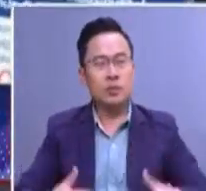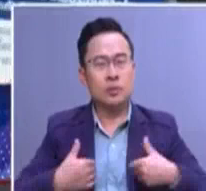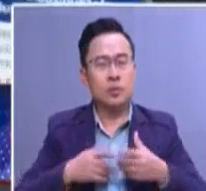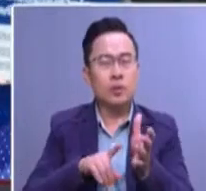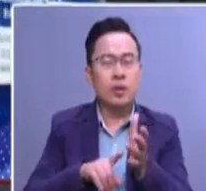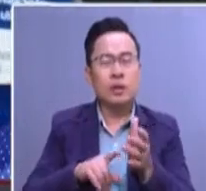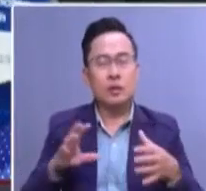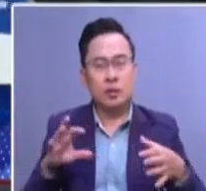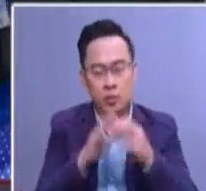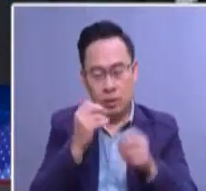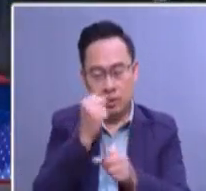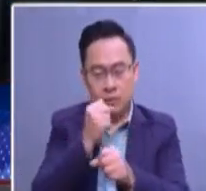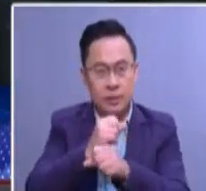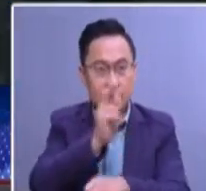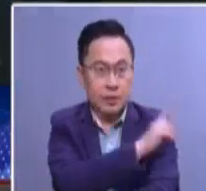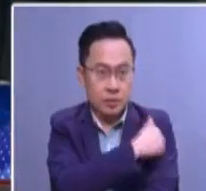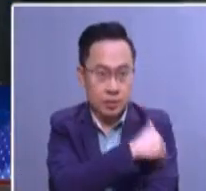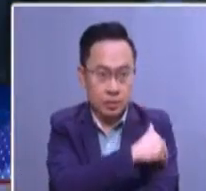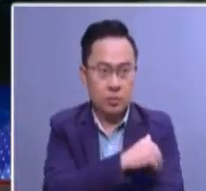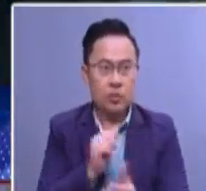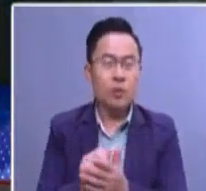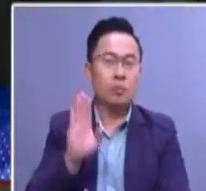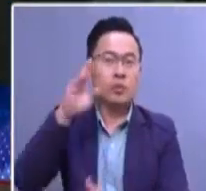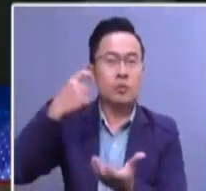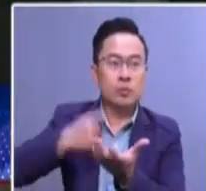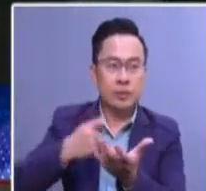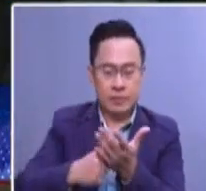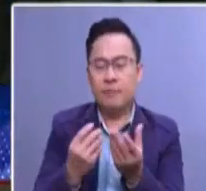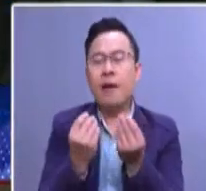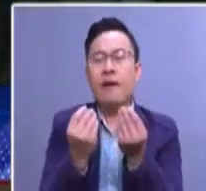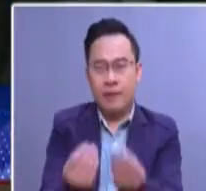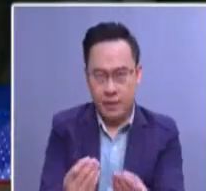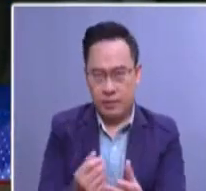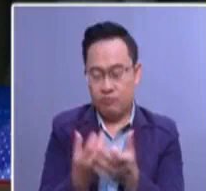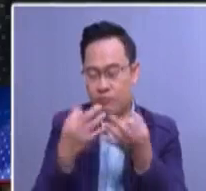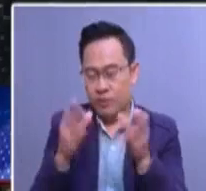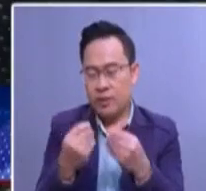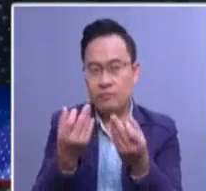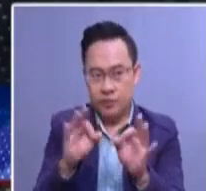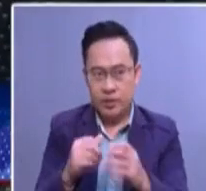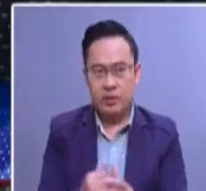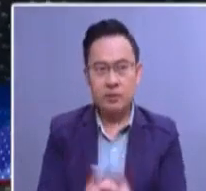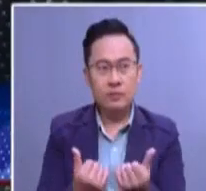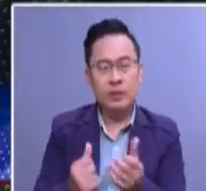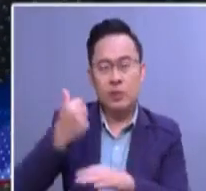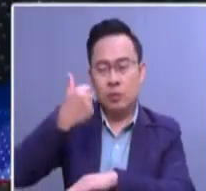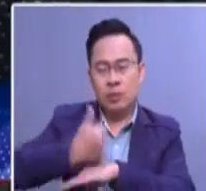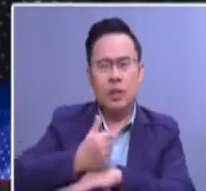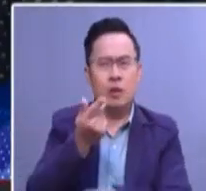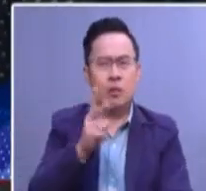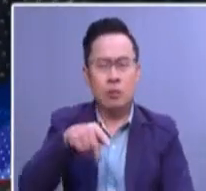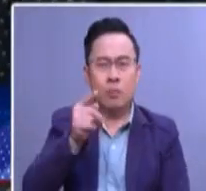แพทย์หากติดเชื้อโควิด-19จากภาคอุตสาหกรรมประกันภัยนำโดยนายสุทธิพลทวีชัยการเลขาธิการคณะกรรมการกำกับ